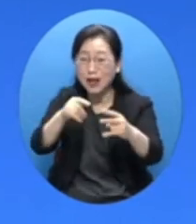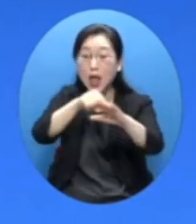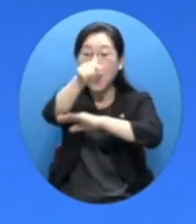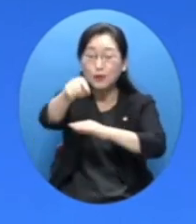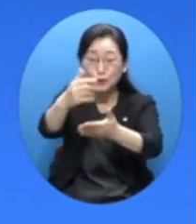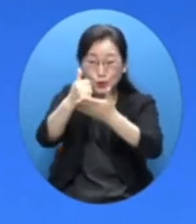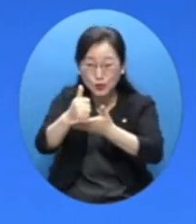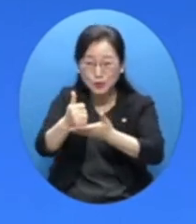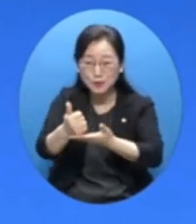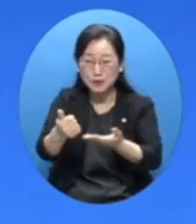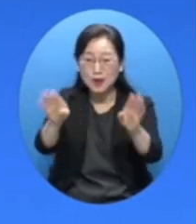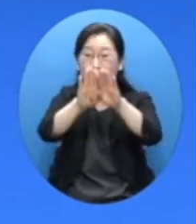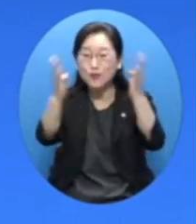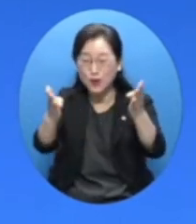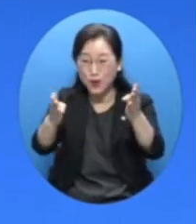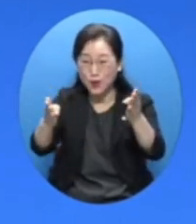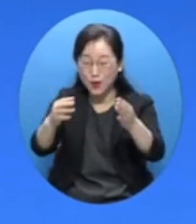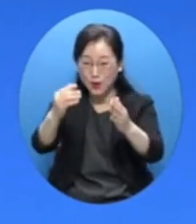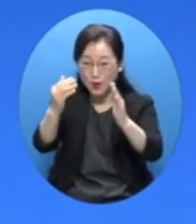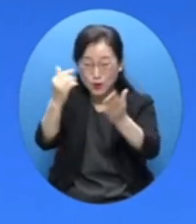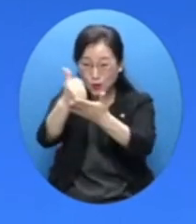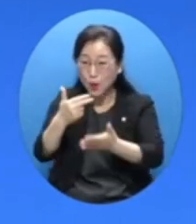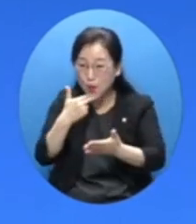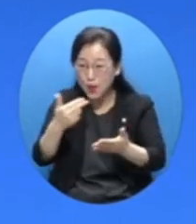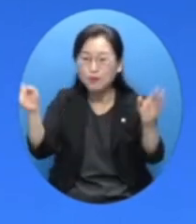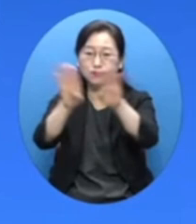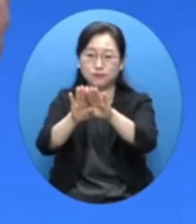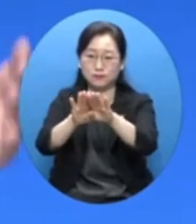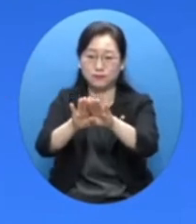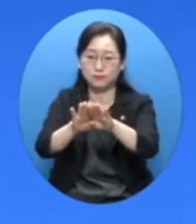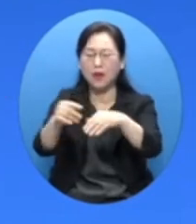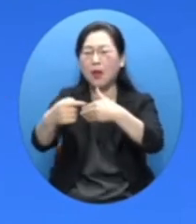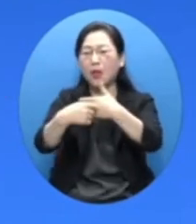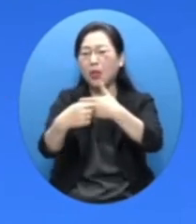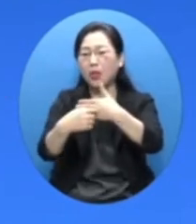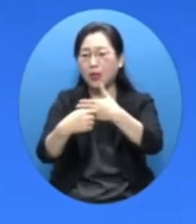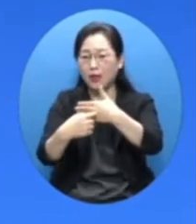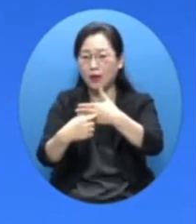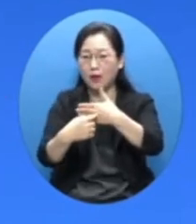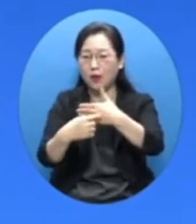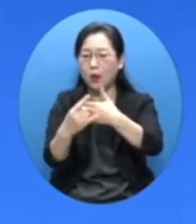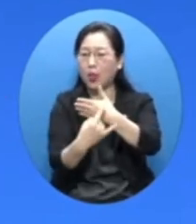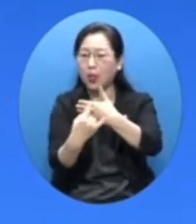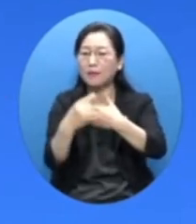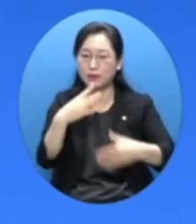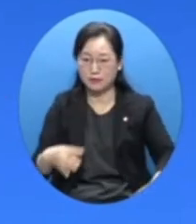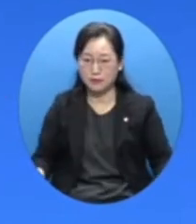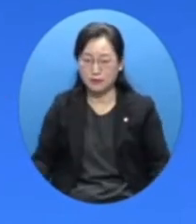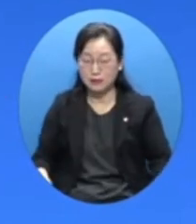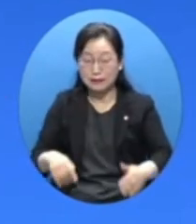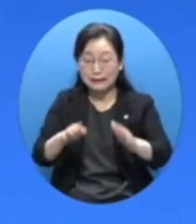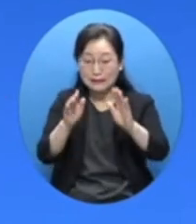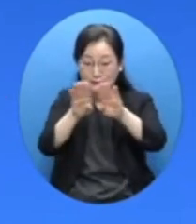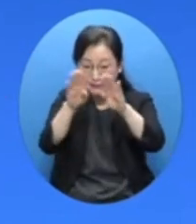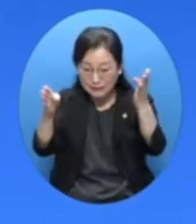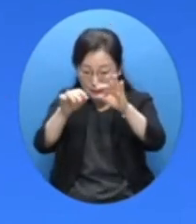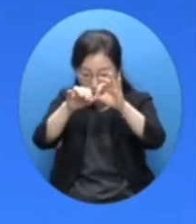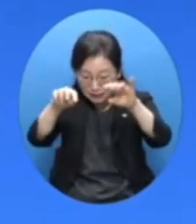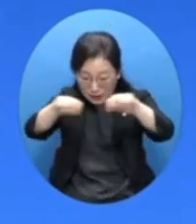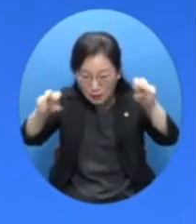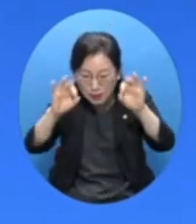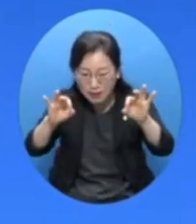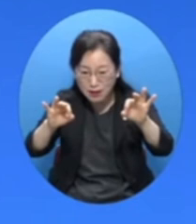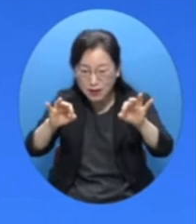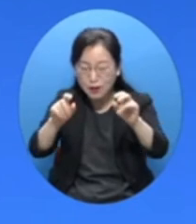손님이 닫고 보여주는 교회만 있고 실제로 교회가 눈에 보이질 않습니다 물론